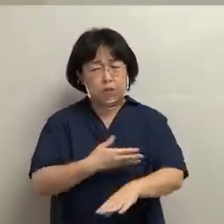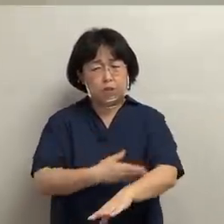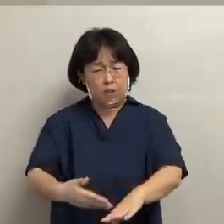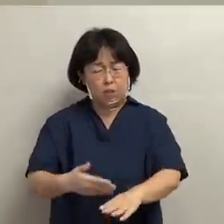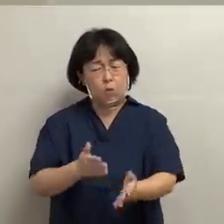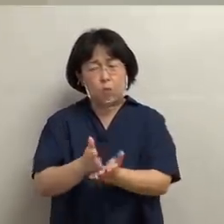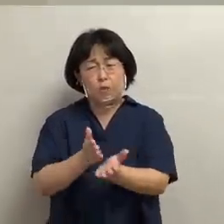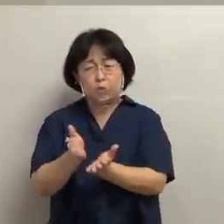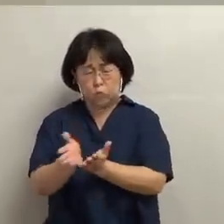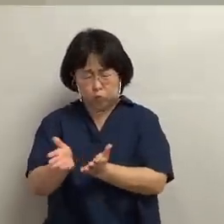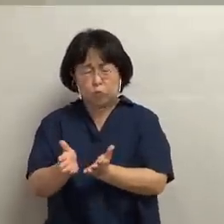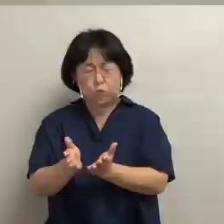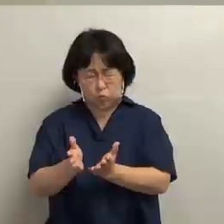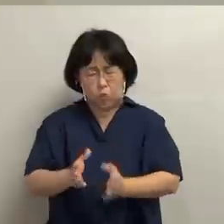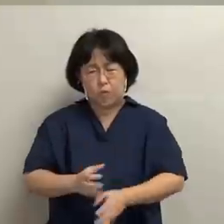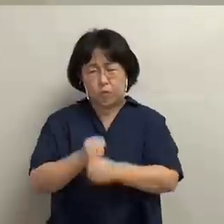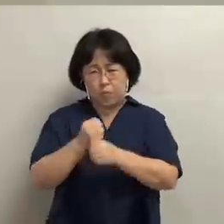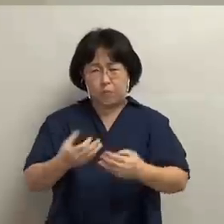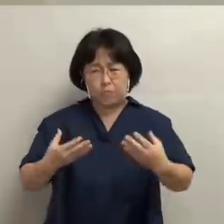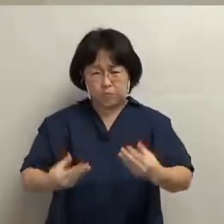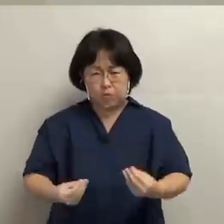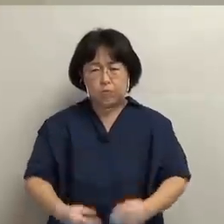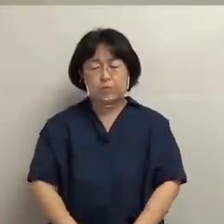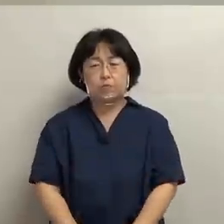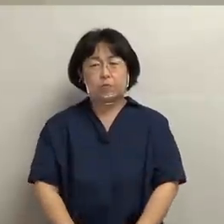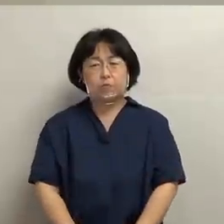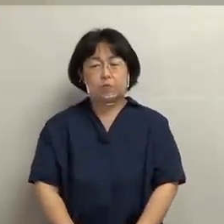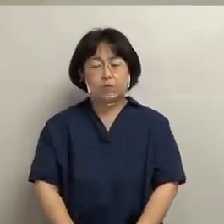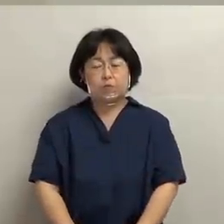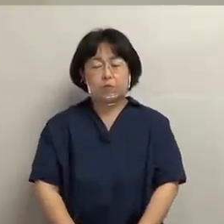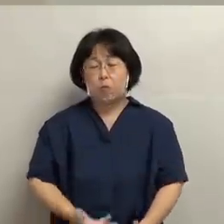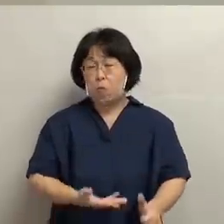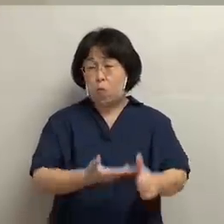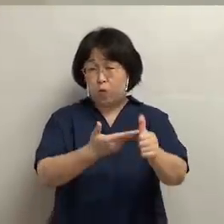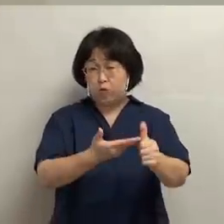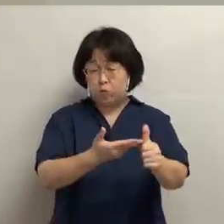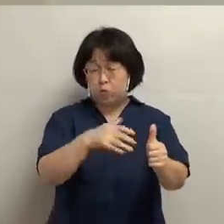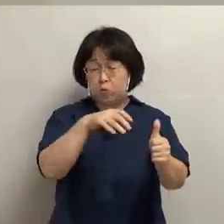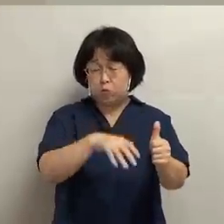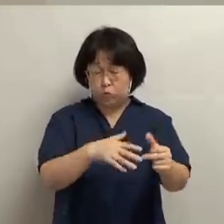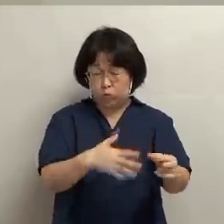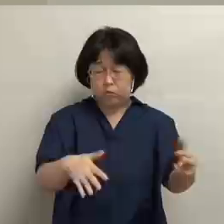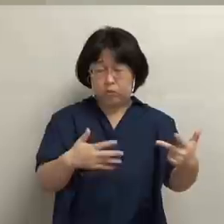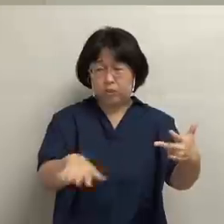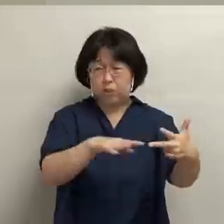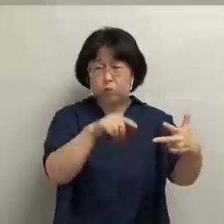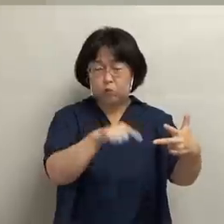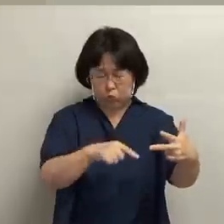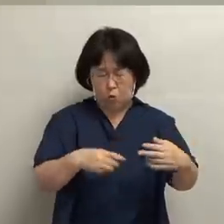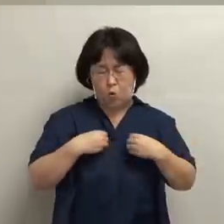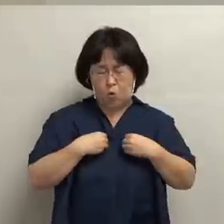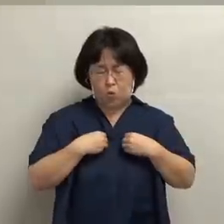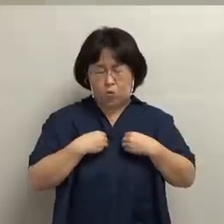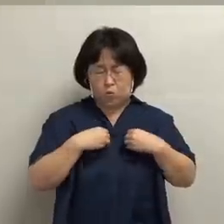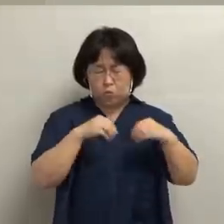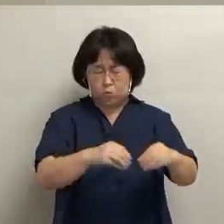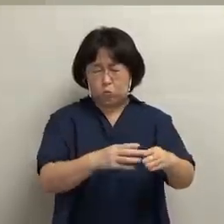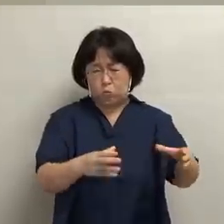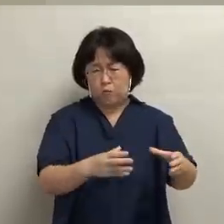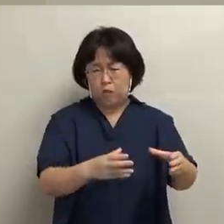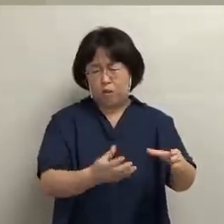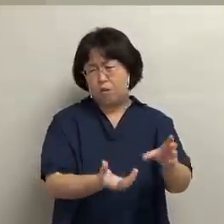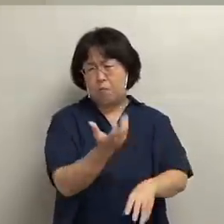関西の状況をまとめたものです保育施設の正クラスター発生による起因するところが